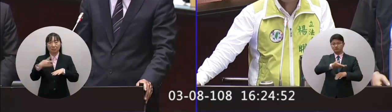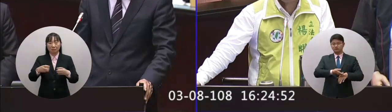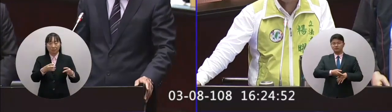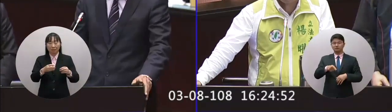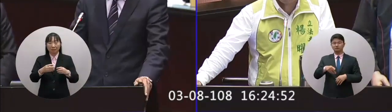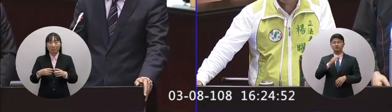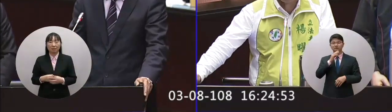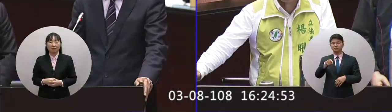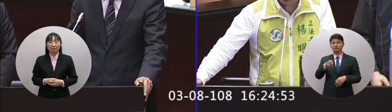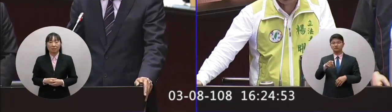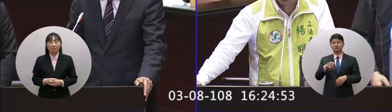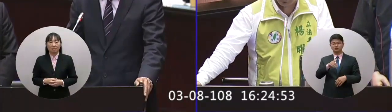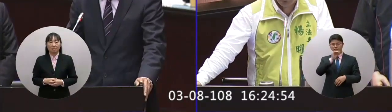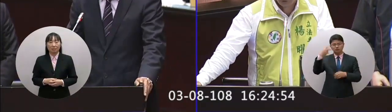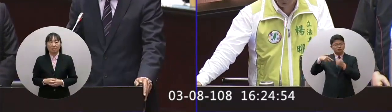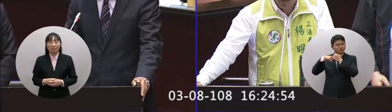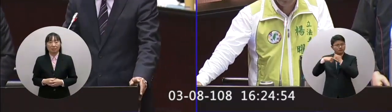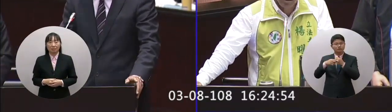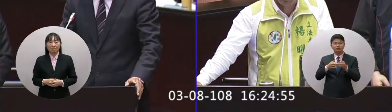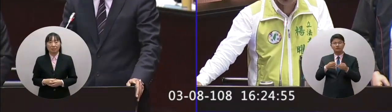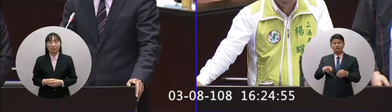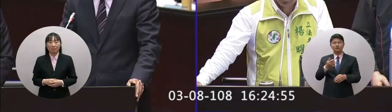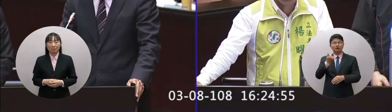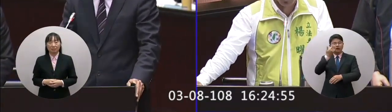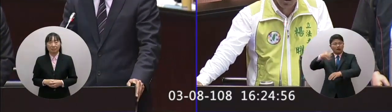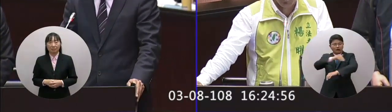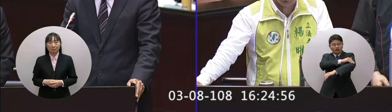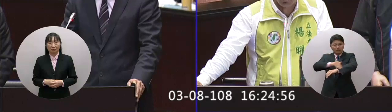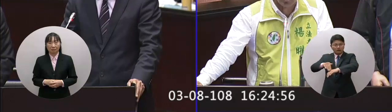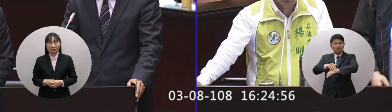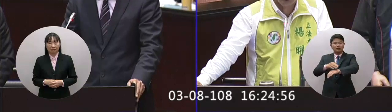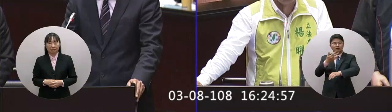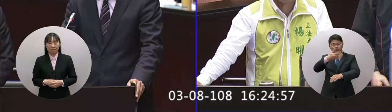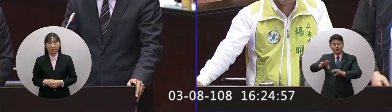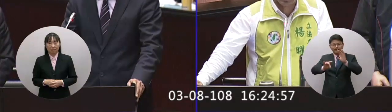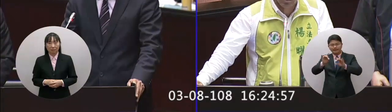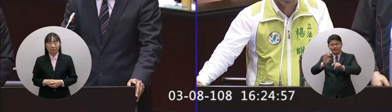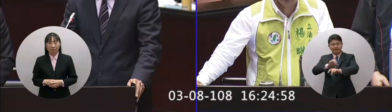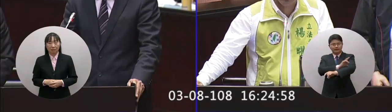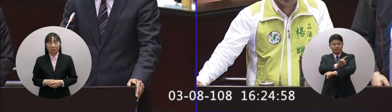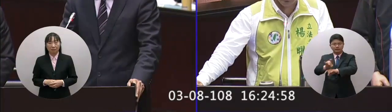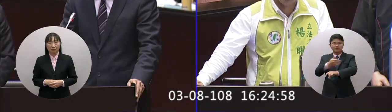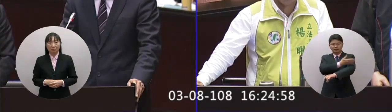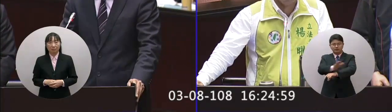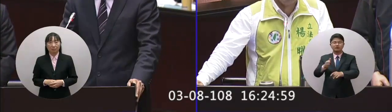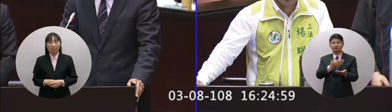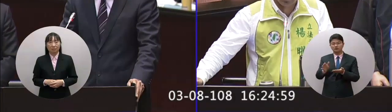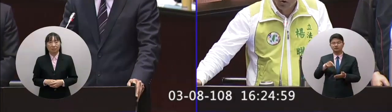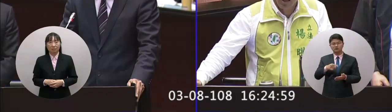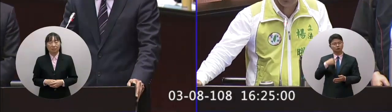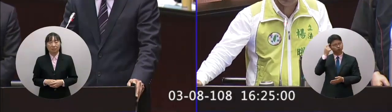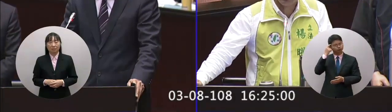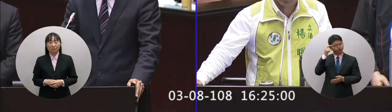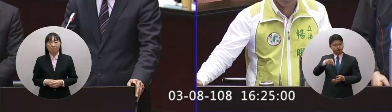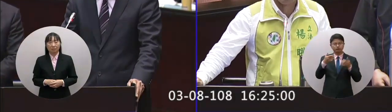好？这个就回去研究一下。因为海岸线的去水泥化，我觉得这一件事情是